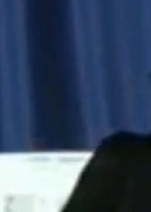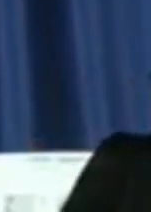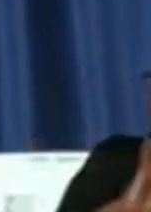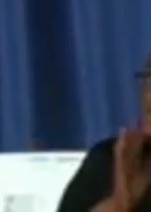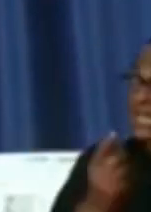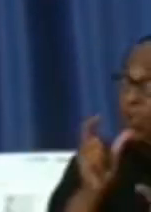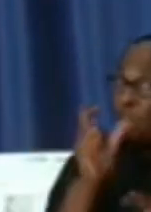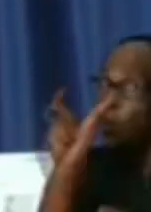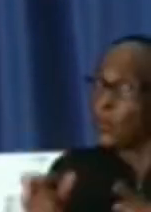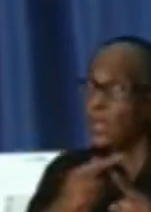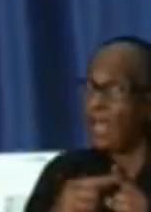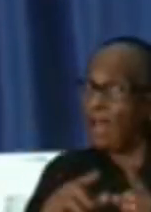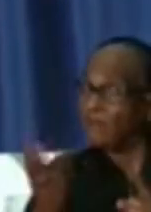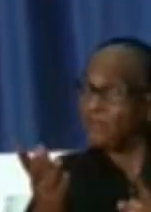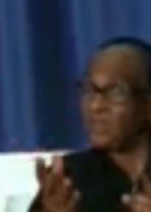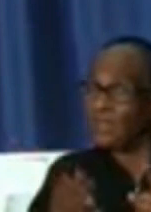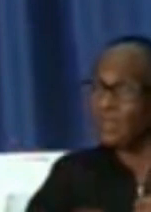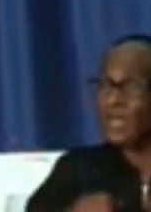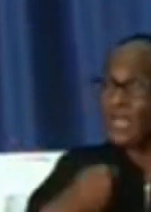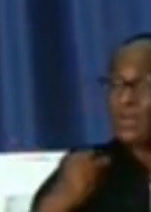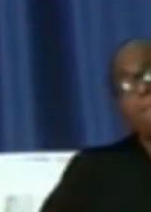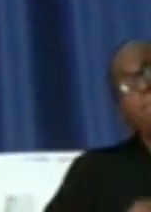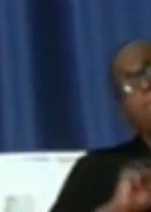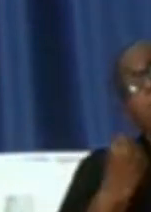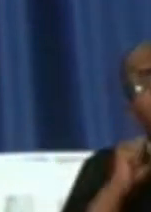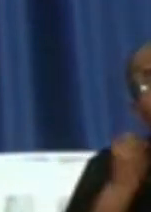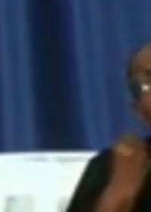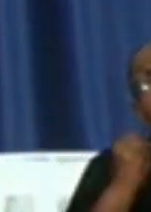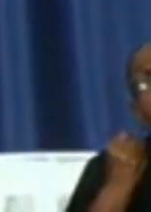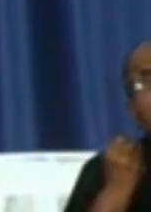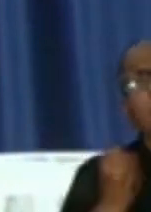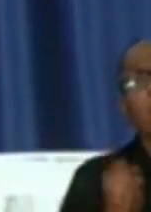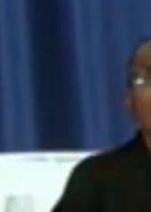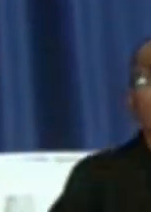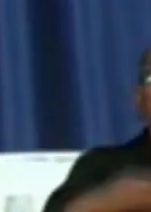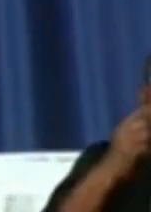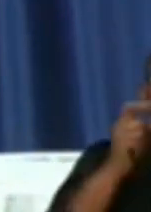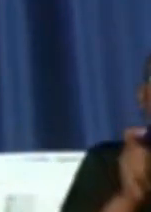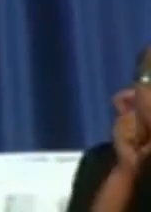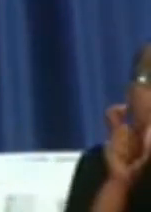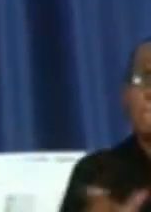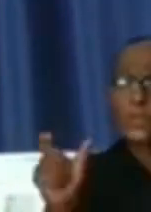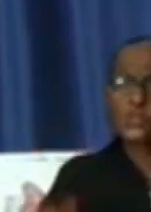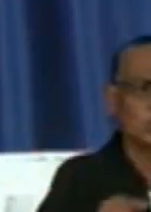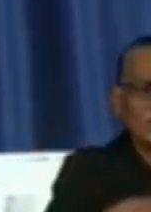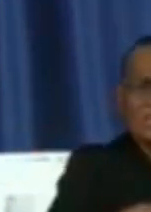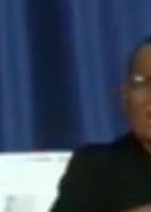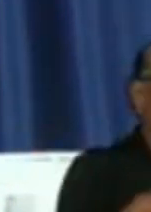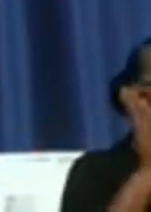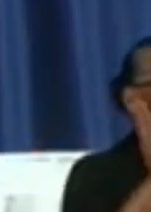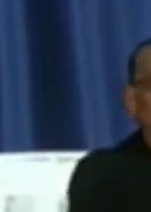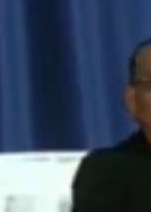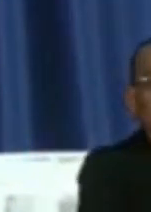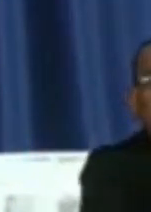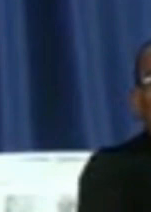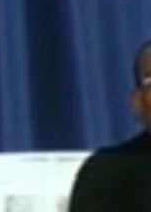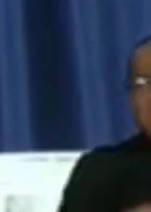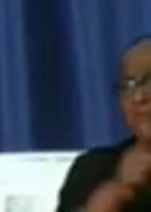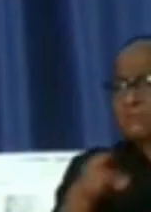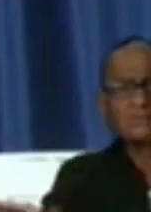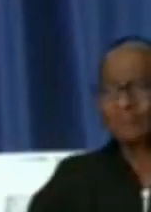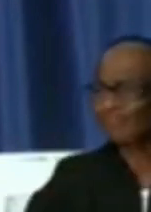week soms enorm moeilijk geweest om mensen te kunnen plaatsen op plekken waar ze moeten